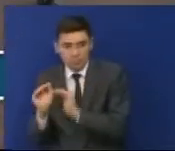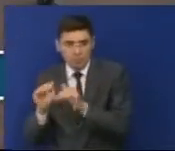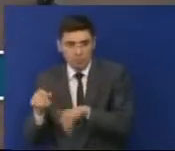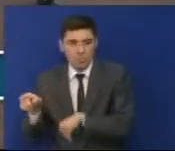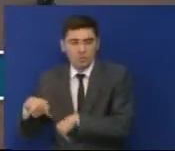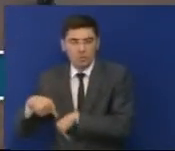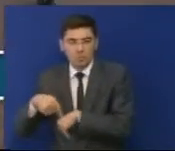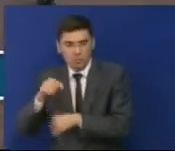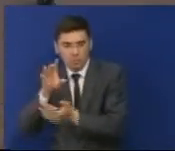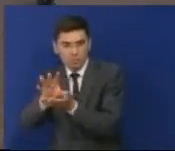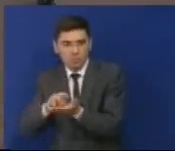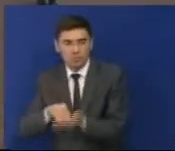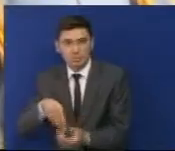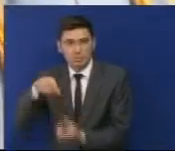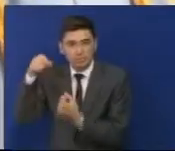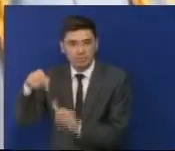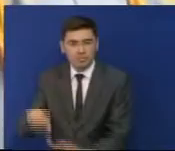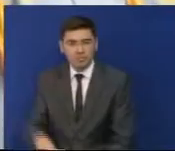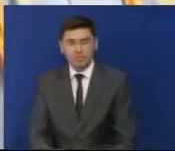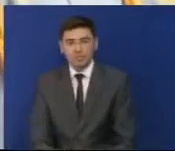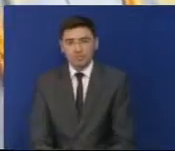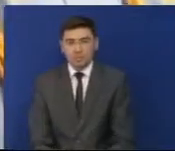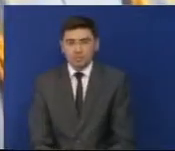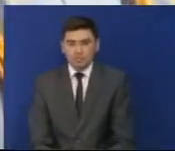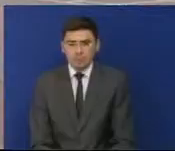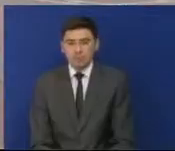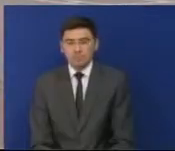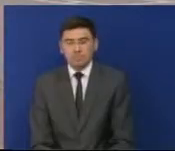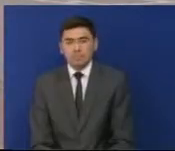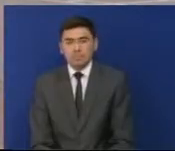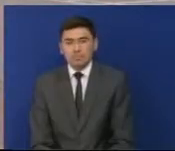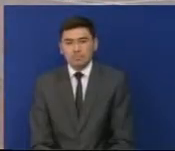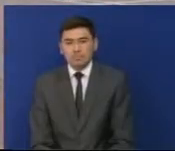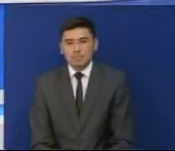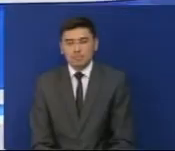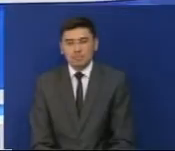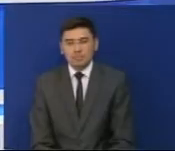дейді лицей өкілдері. Гүлназ Қаукен, Маржан Нұрышева, Ернұр Қалелов, Семей телеарнасы.